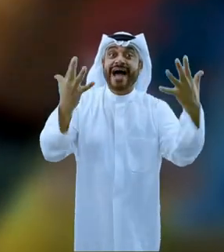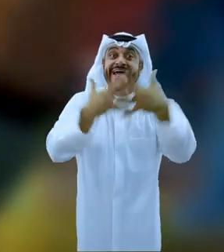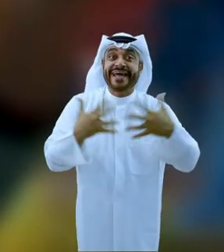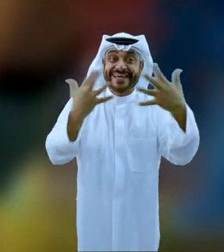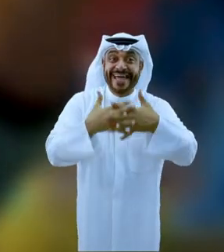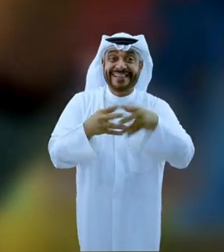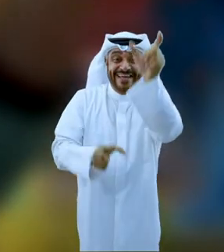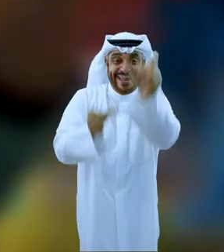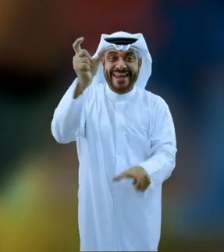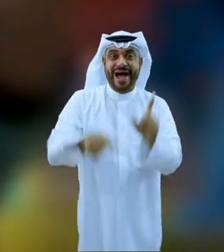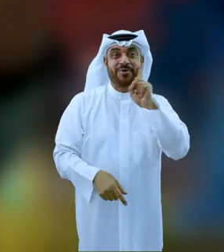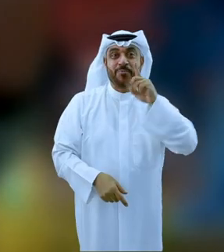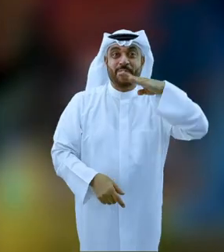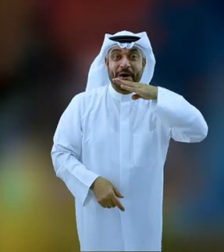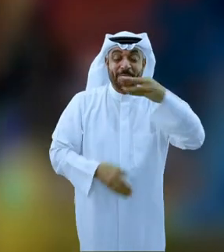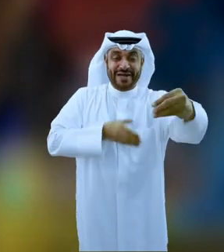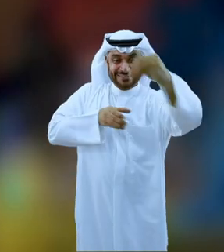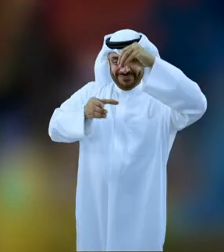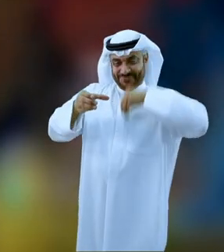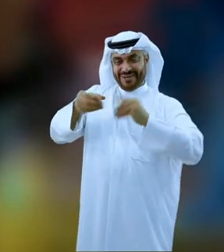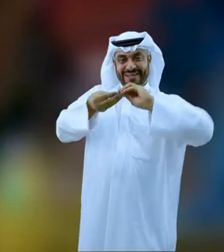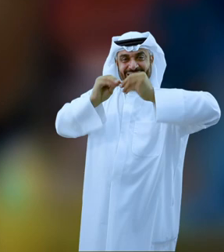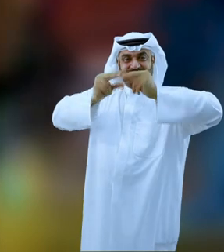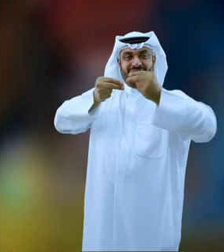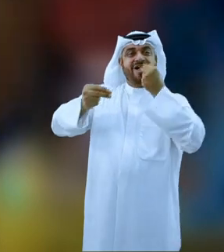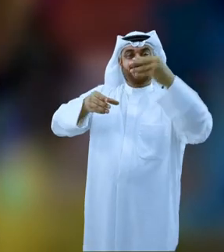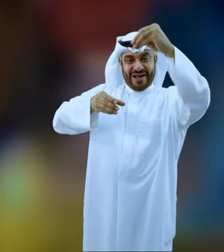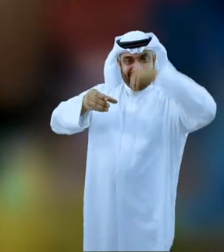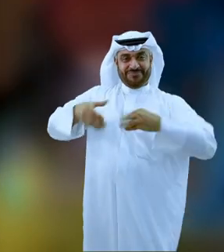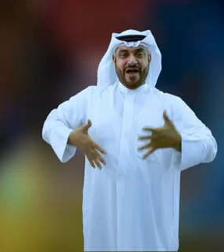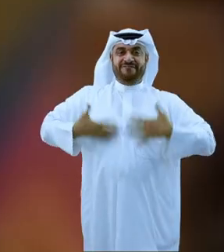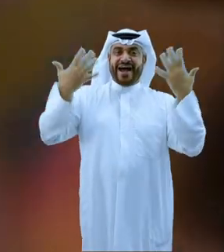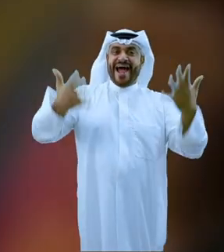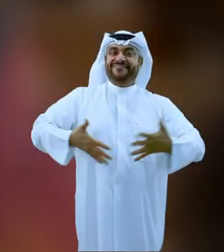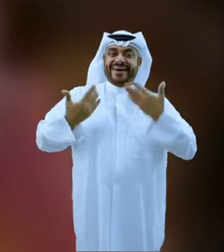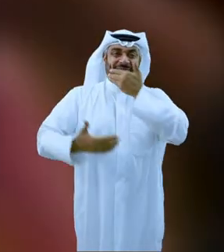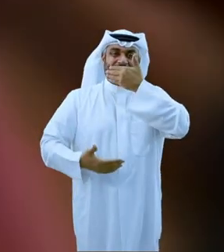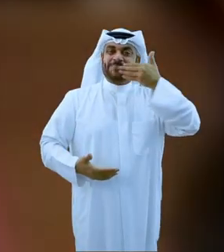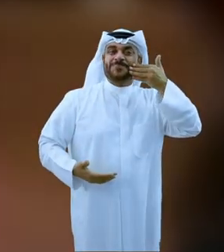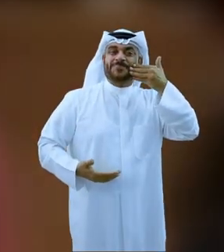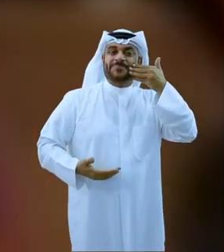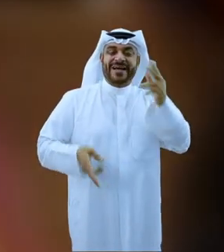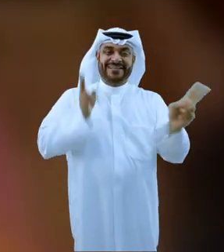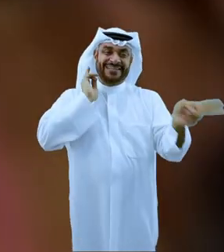الإعاقة وذويهم التجهيزات لفرحة القرقيعان وناسته.